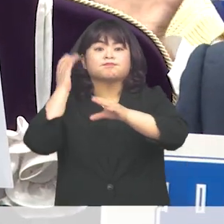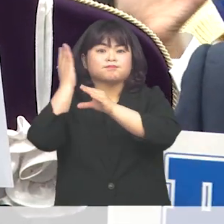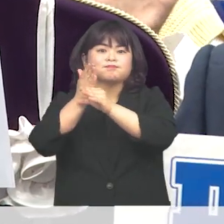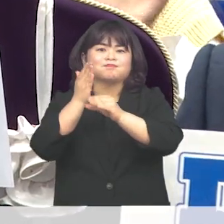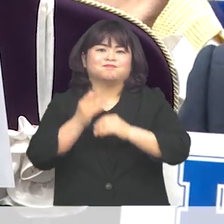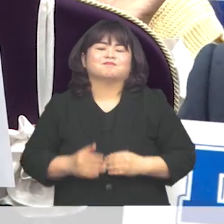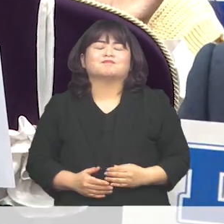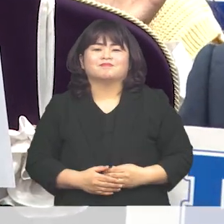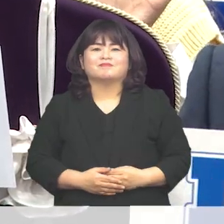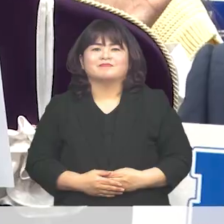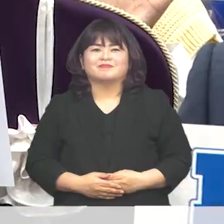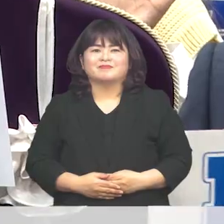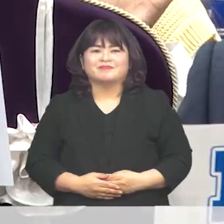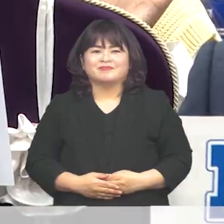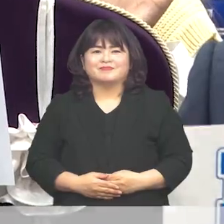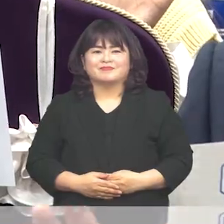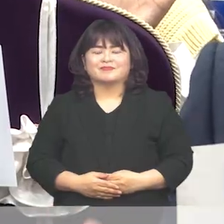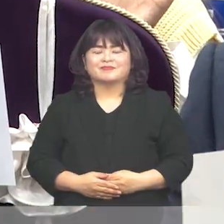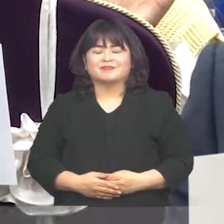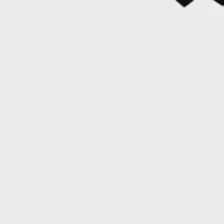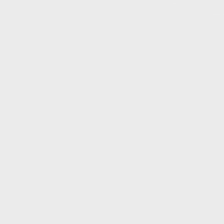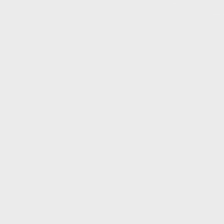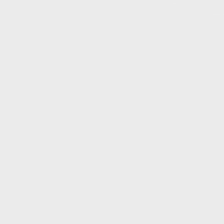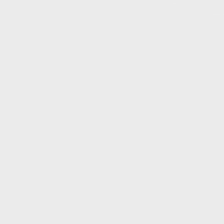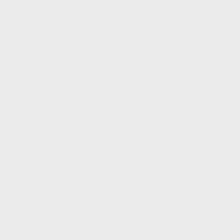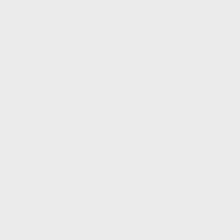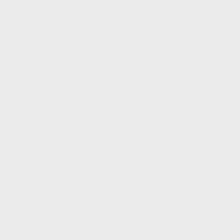활동을 벌이고 있습니다.